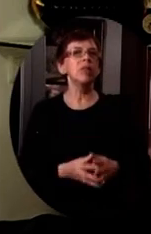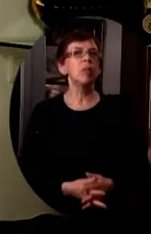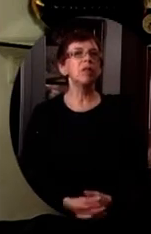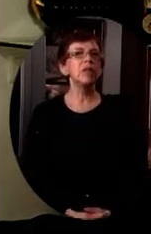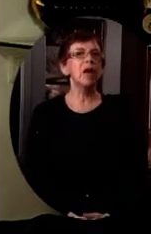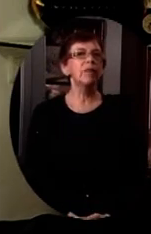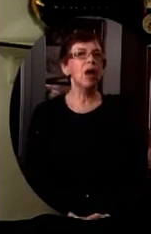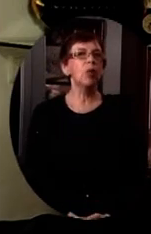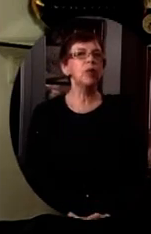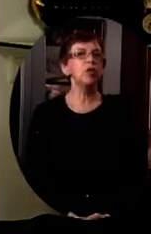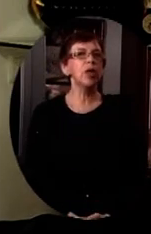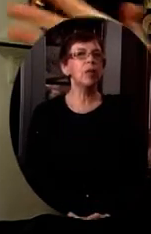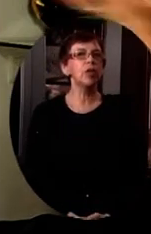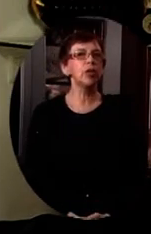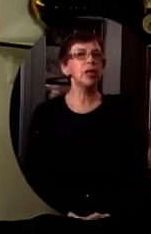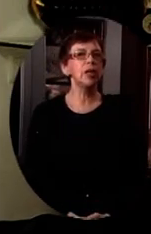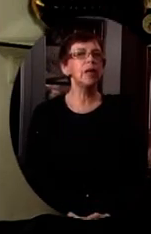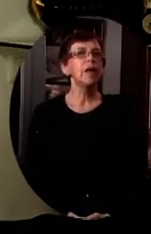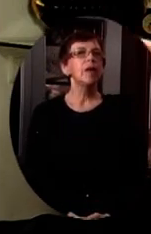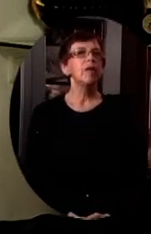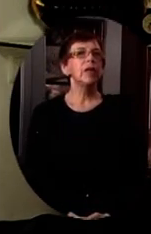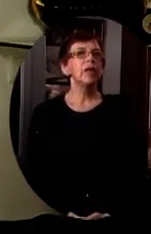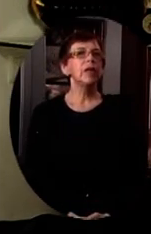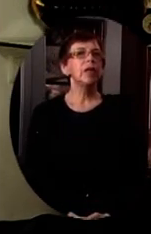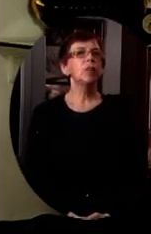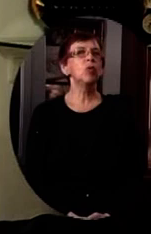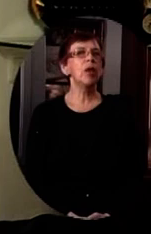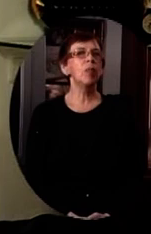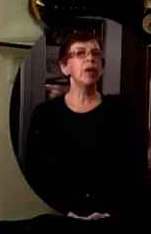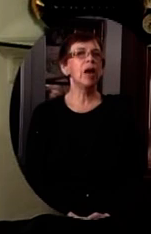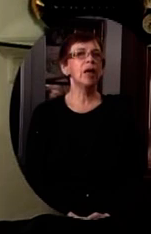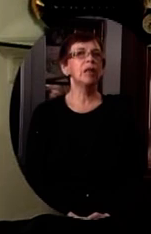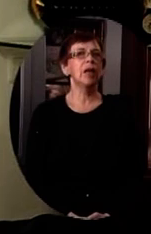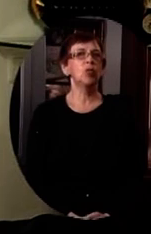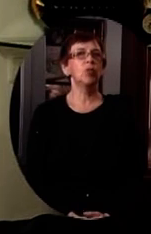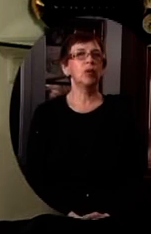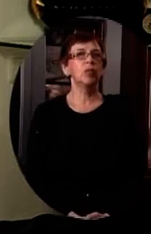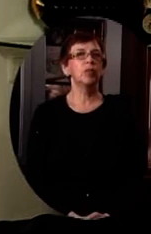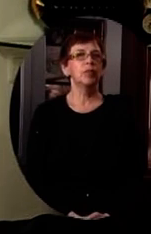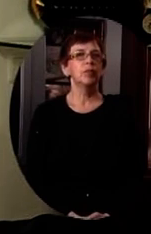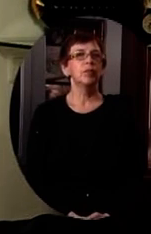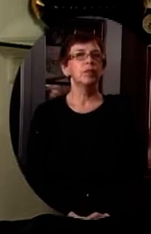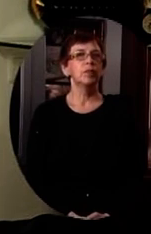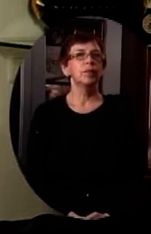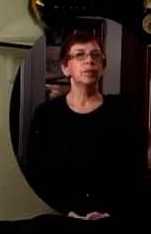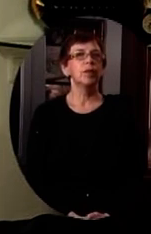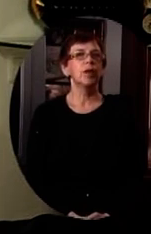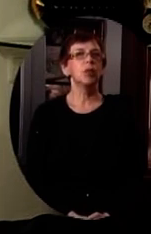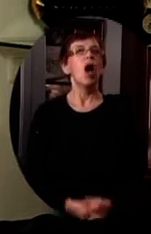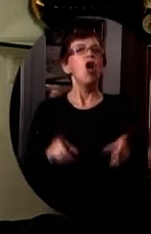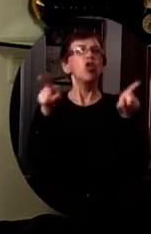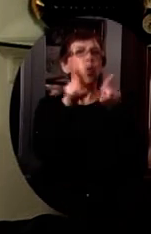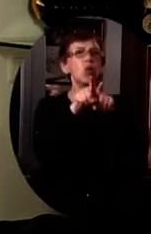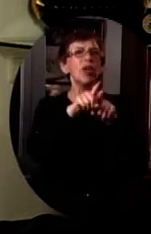וגם סבא וסבתא, ההורים של אבא שלי והילדים, כולם ביחד אנחנו ברחו. גם הדודים?